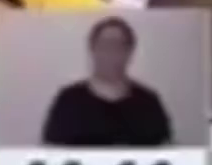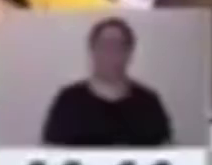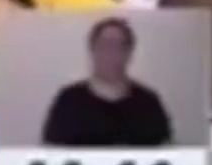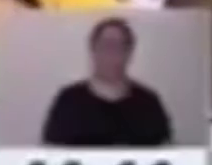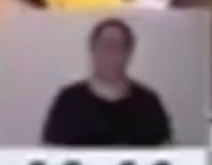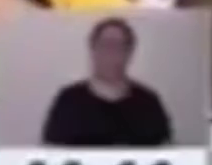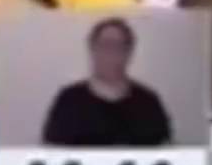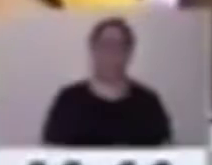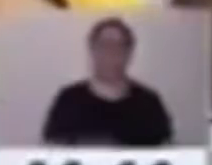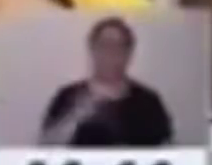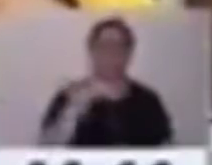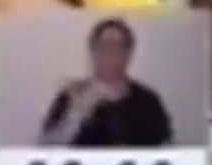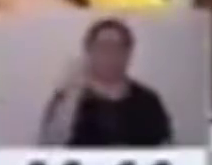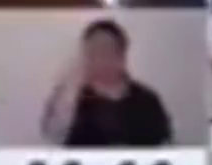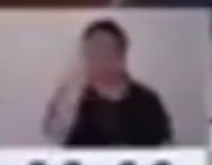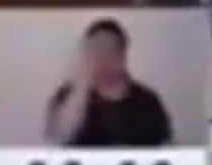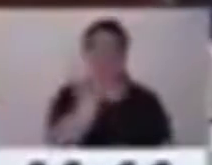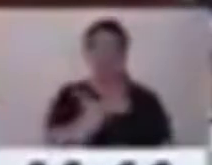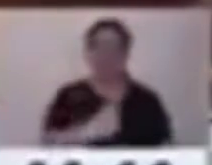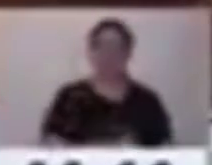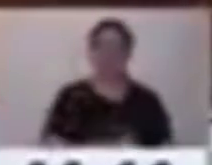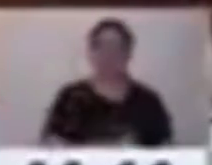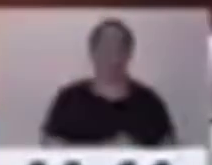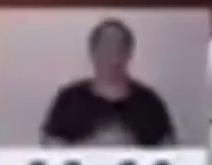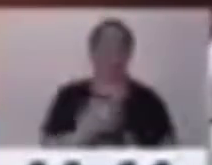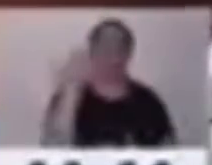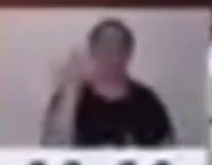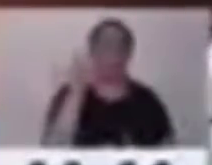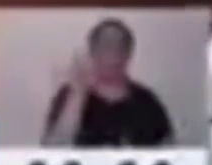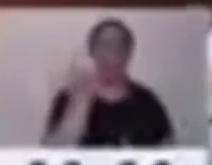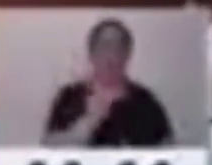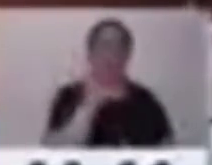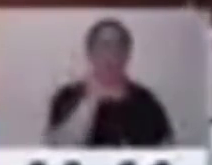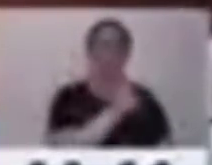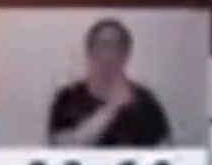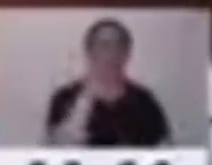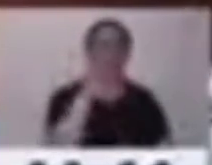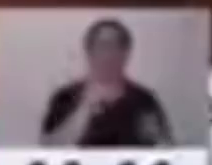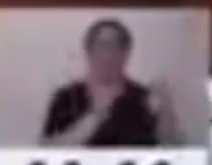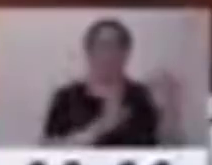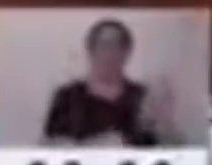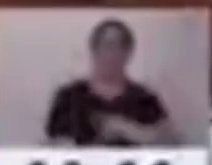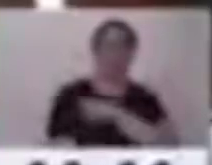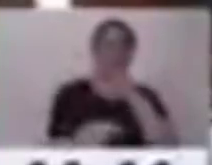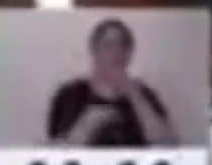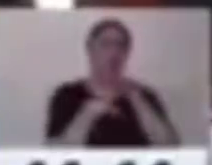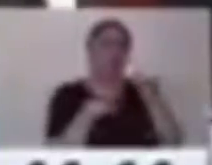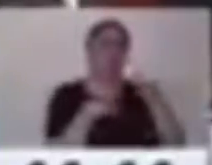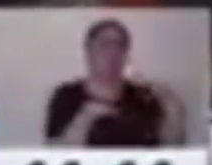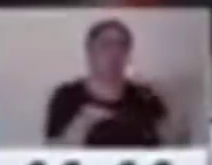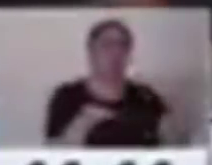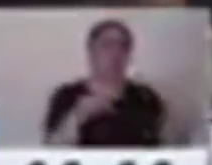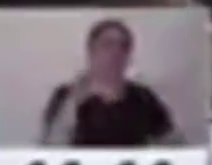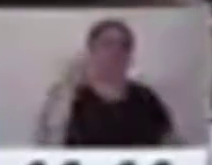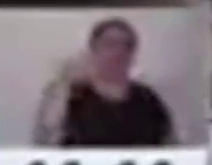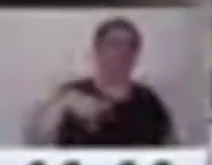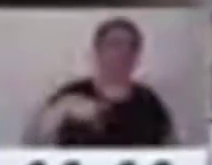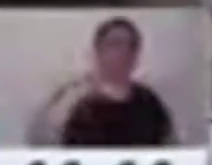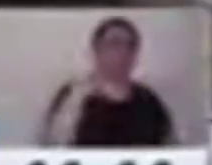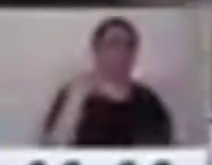ng middle name, yung kanilang pag-fill up sa forms. Yung iba naman ay walang ibinigay na